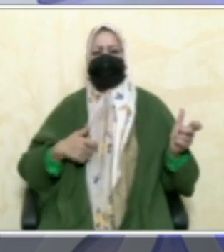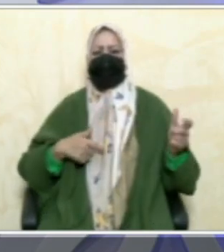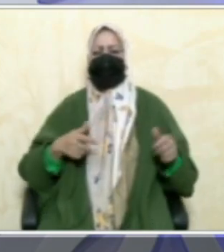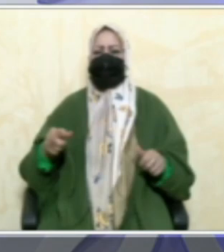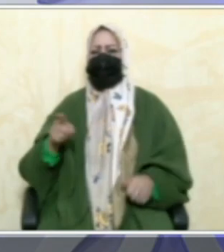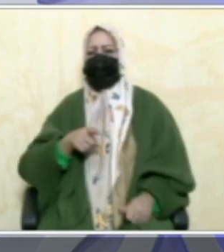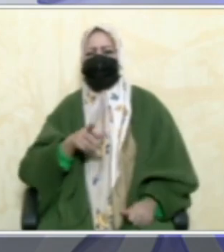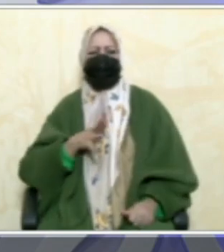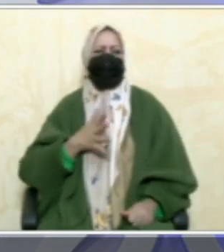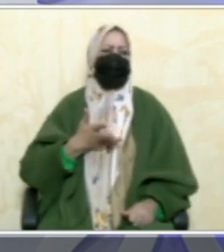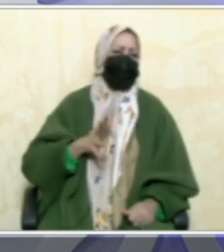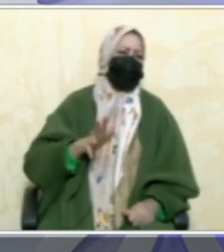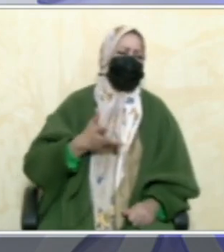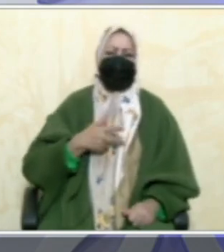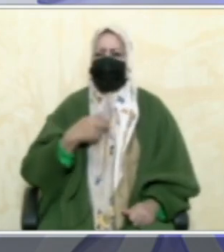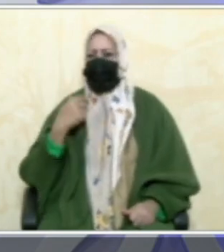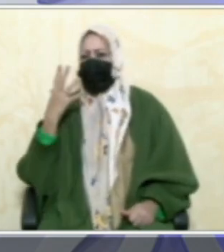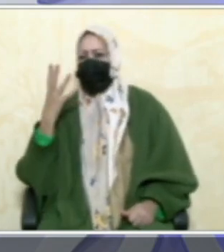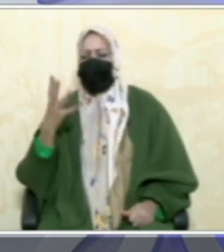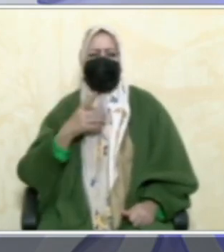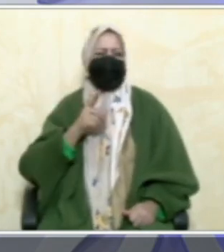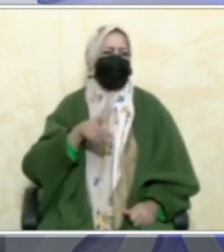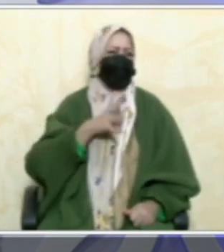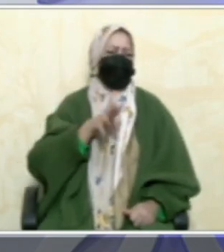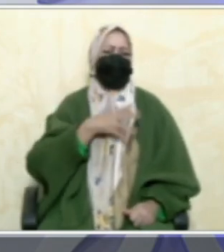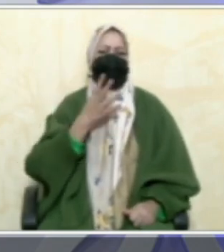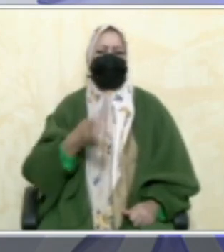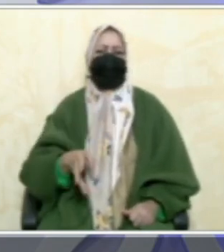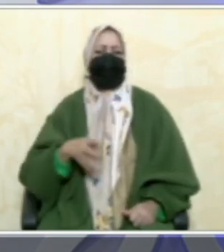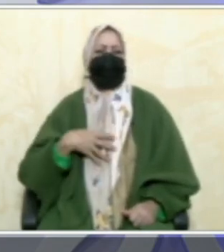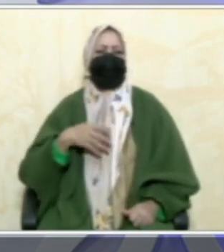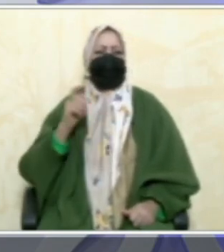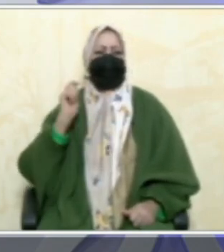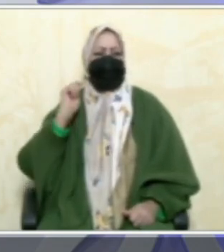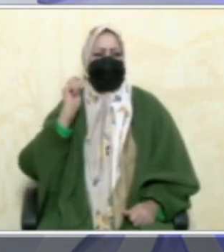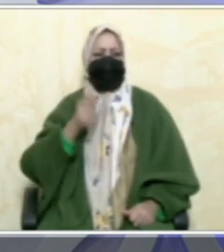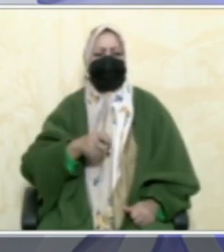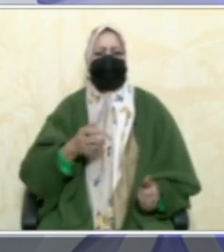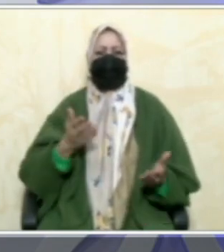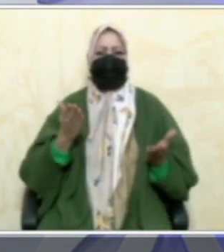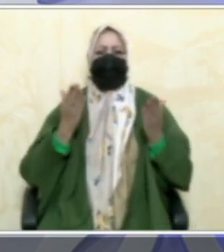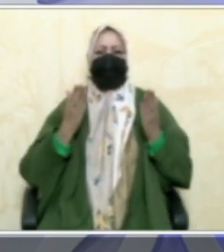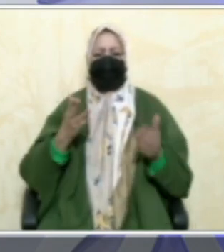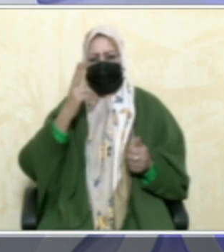الأمر إلى بعض السفهاء إلى الدعاء للكيان على أهلنا في غزة.